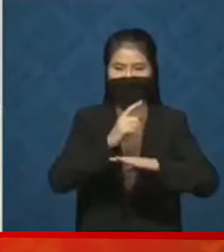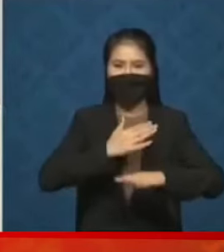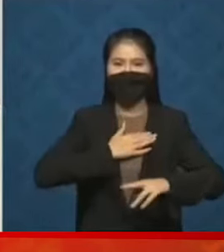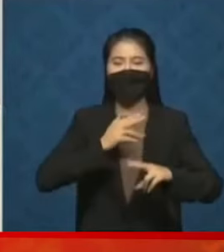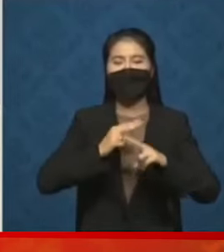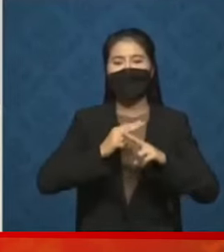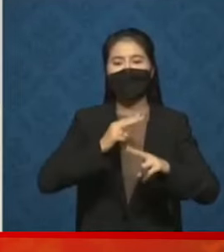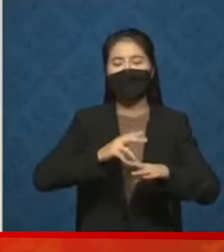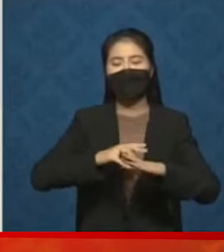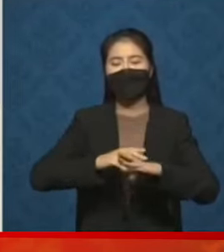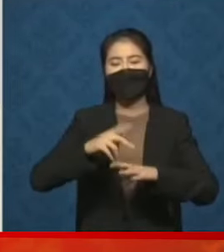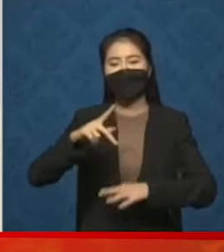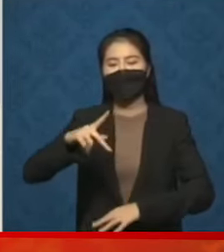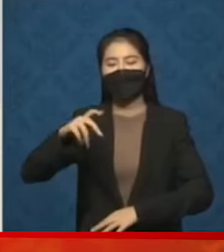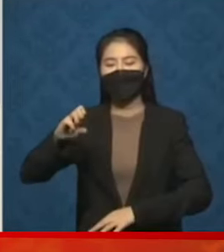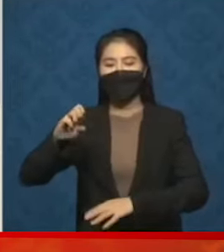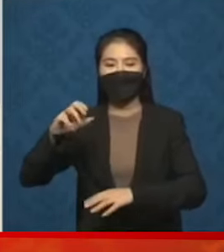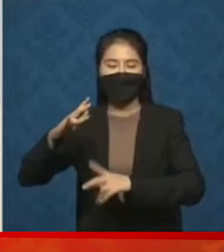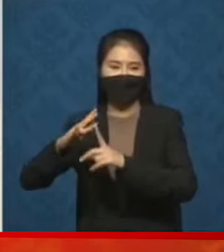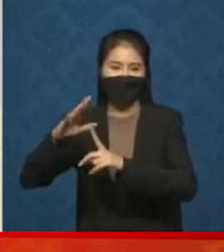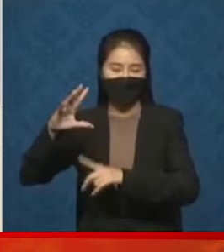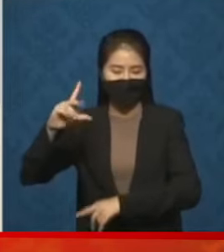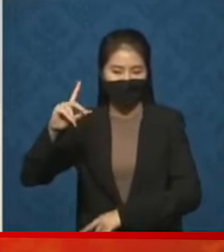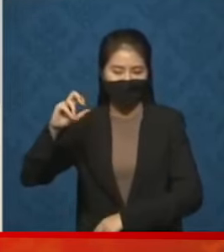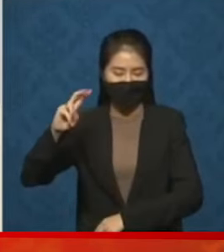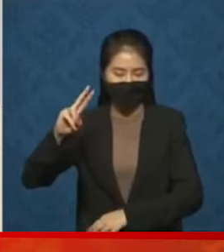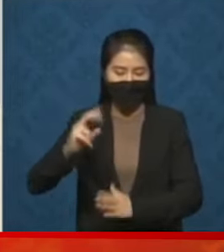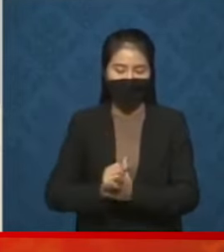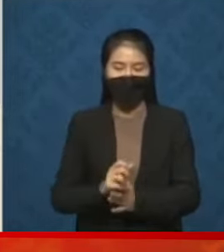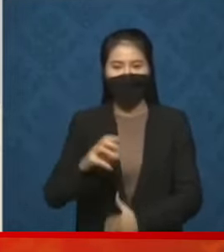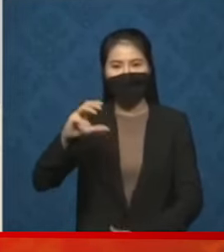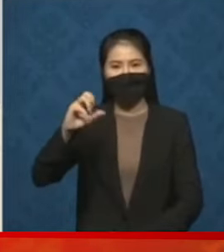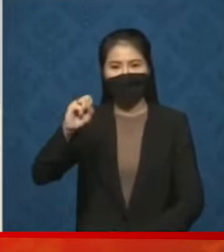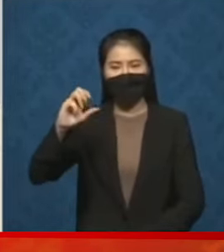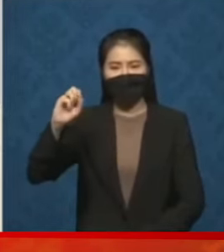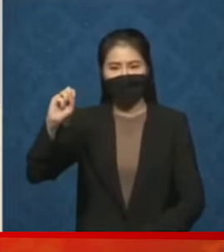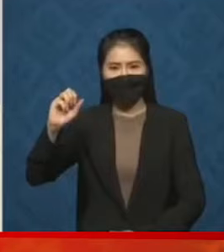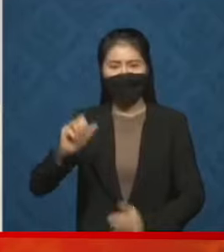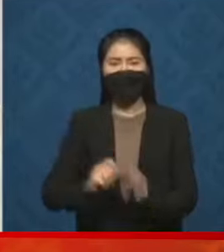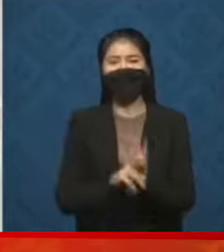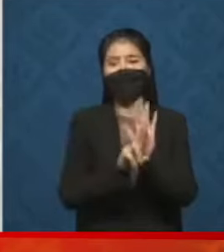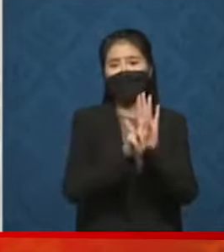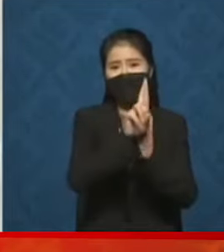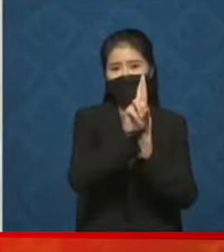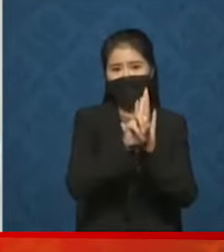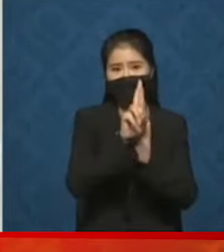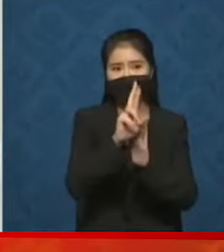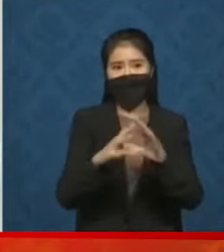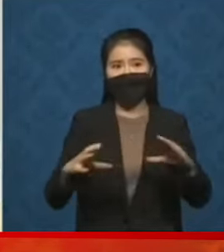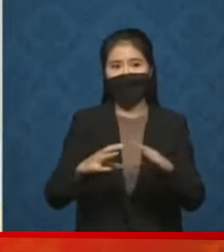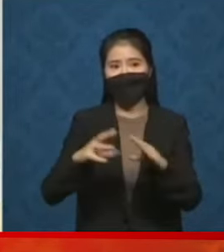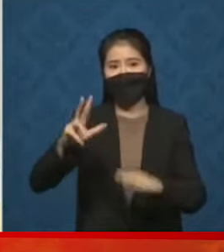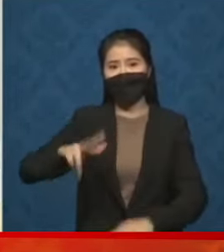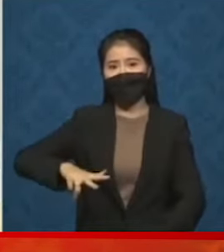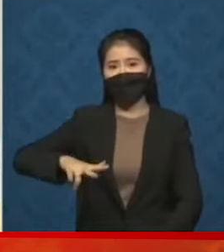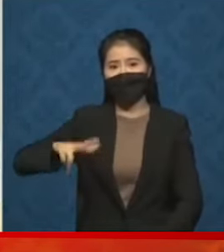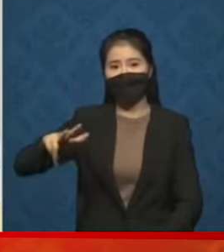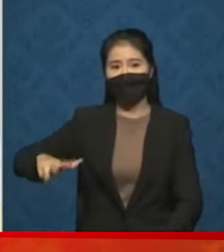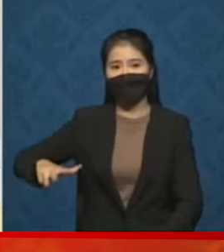พิเชษเช้มัพาน สมาชิสภาผู้แทนลาสโน จงหวดเชียงรายพับเพื่อไทยต้ฐานทกรบครับ